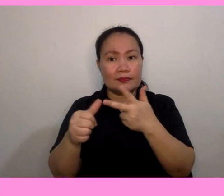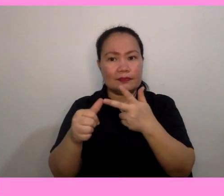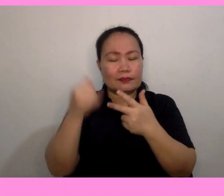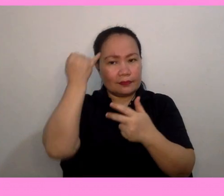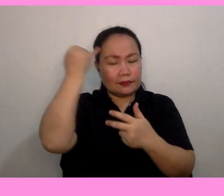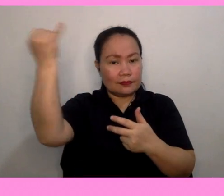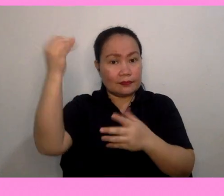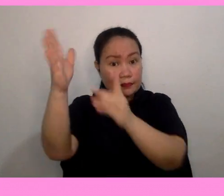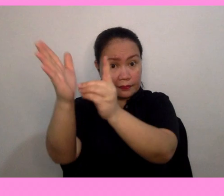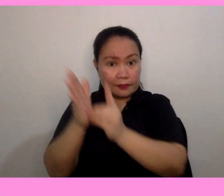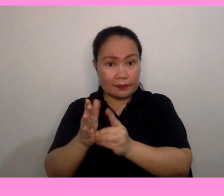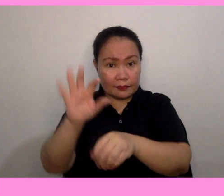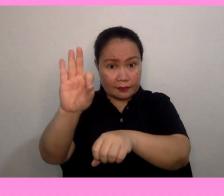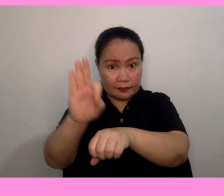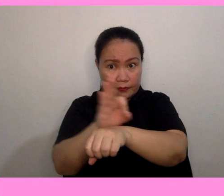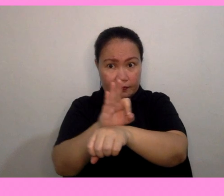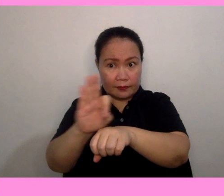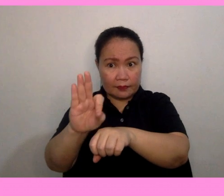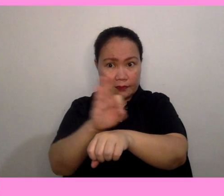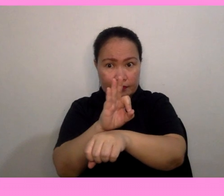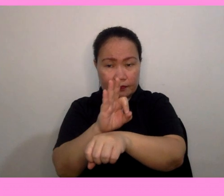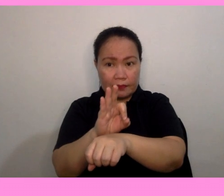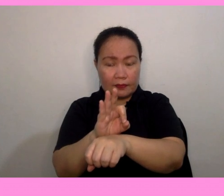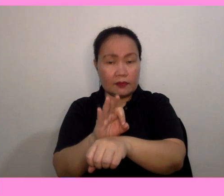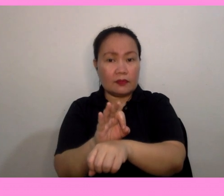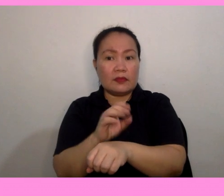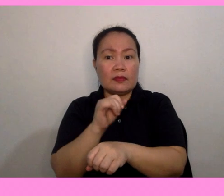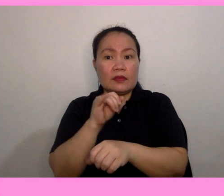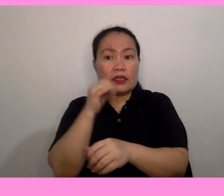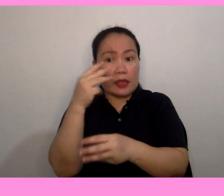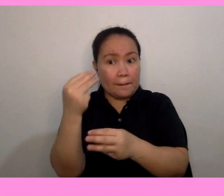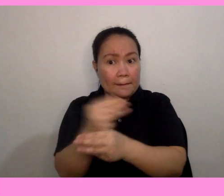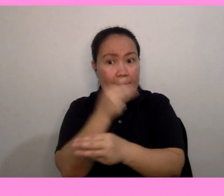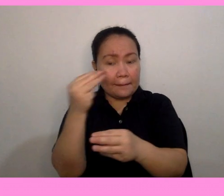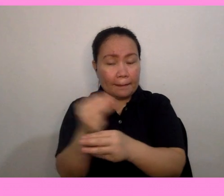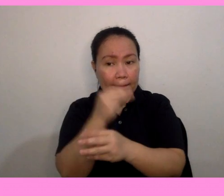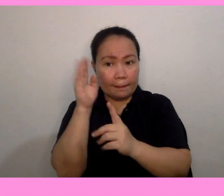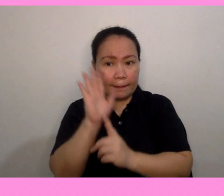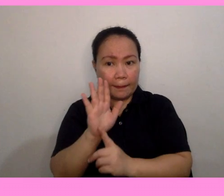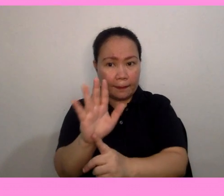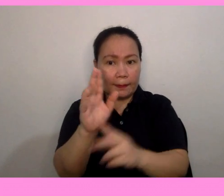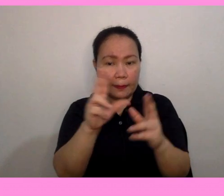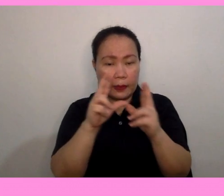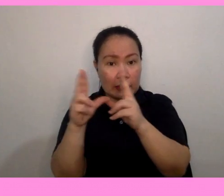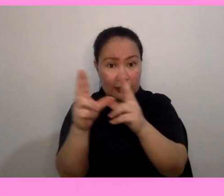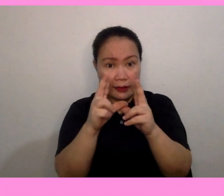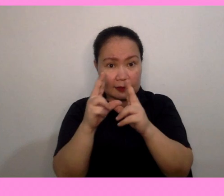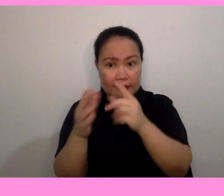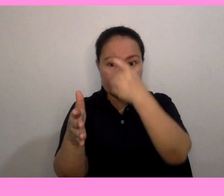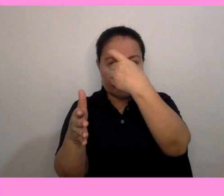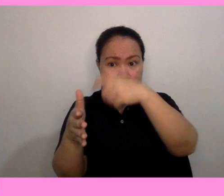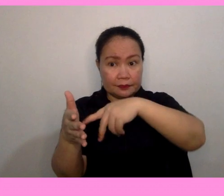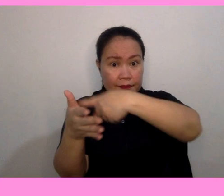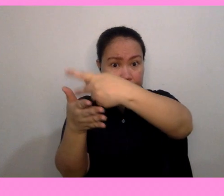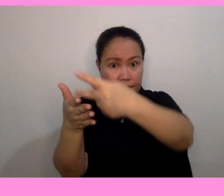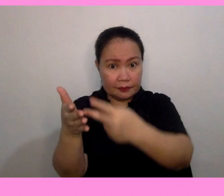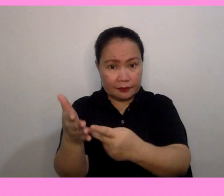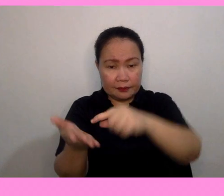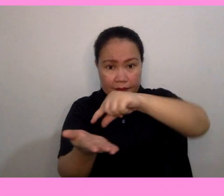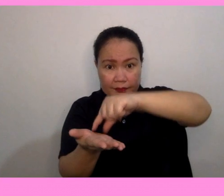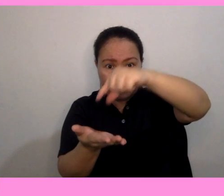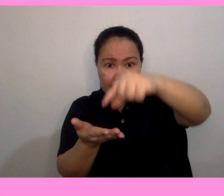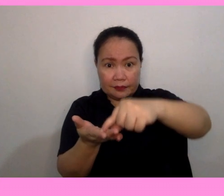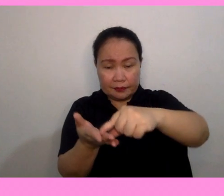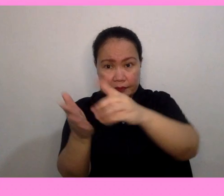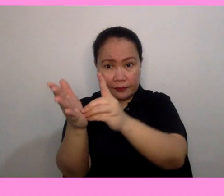Demand function. Ang demand function ay ang matematikong pagpapakita sa ugnayan ng presyo at quantity demand.